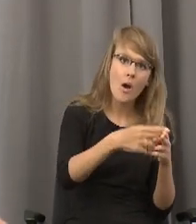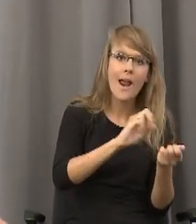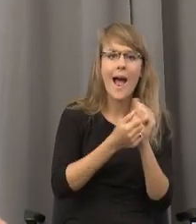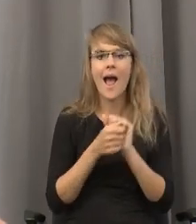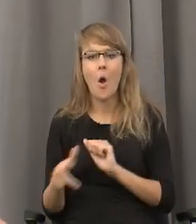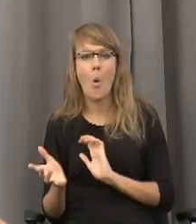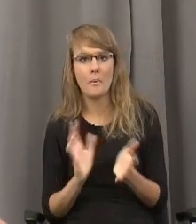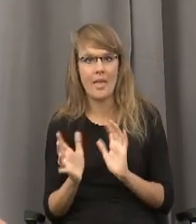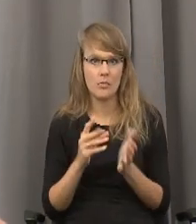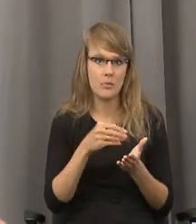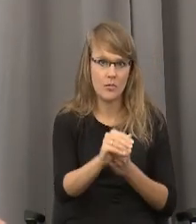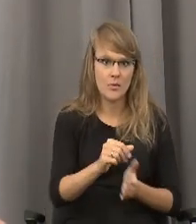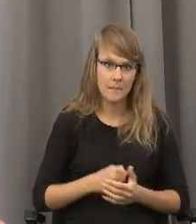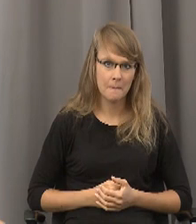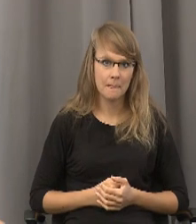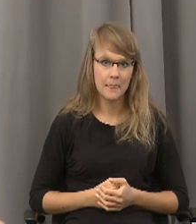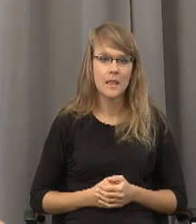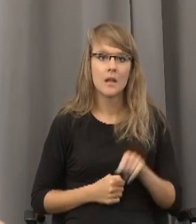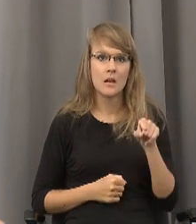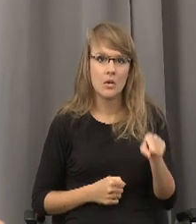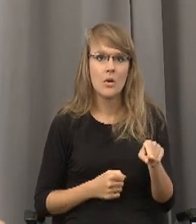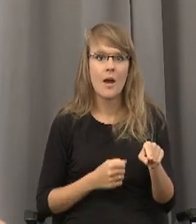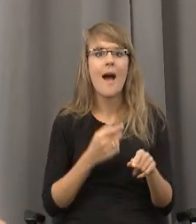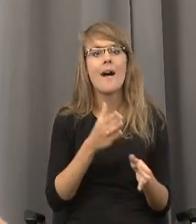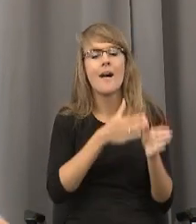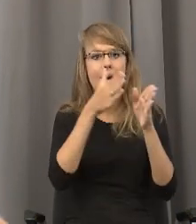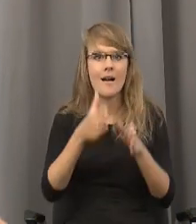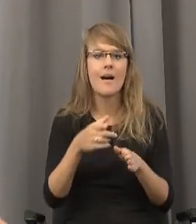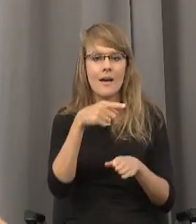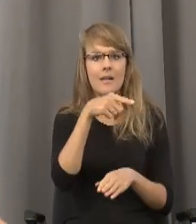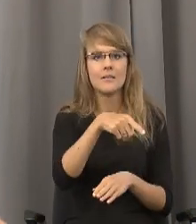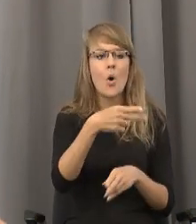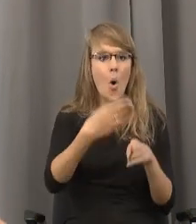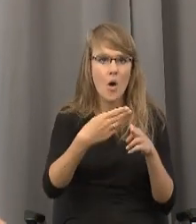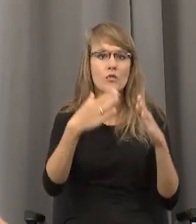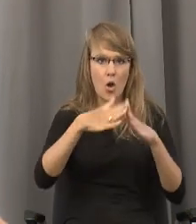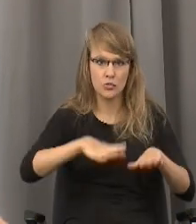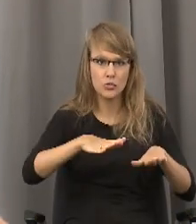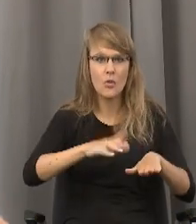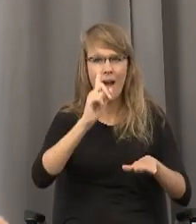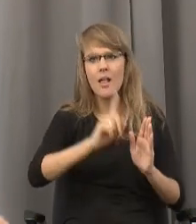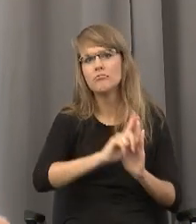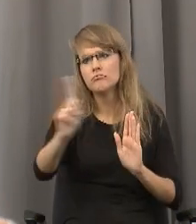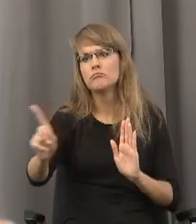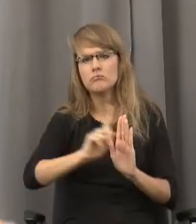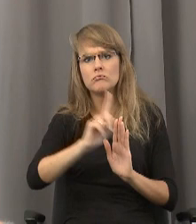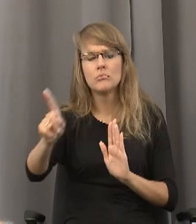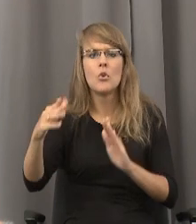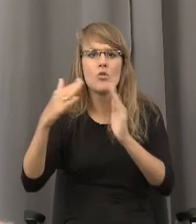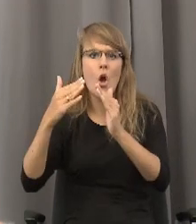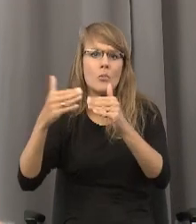kiedy chory przebywa w domu i korzysta z domu dziennego pobytu, bo resztę kosztów dopłaca,